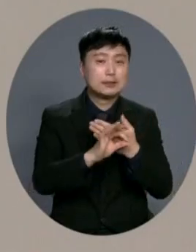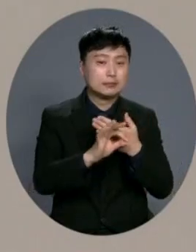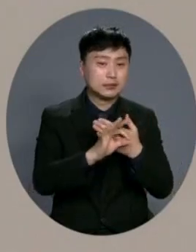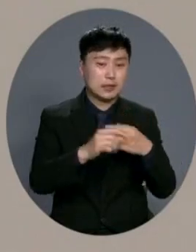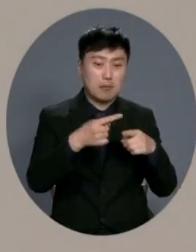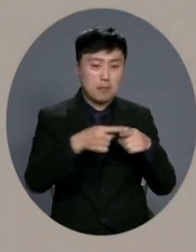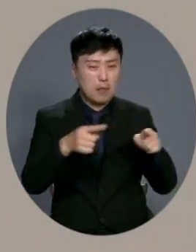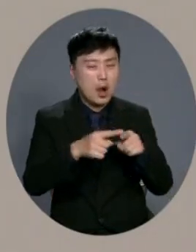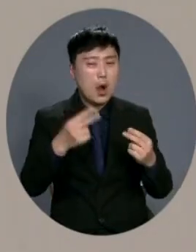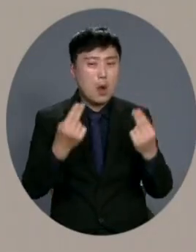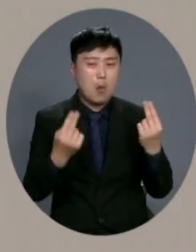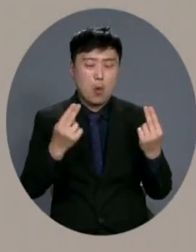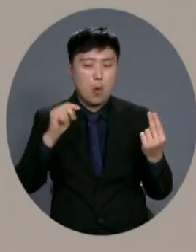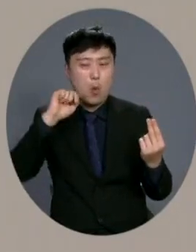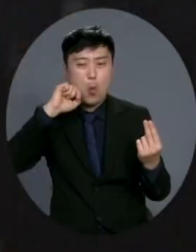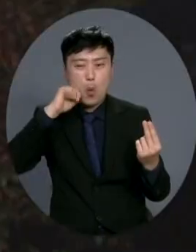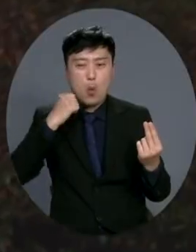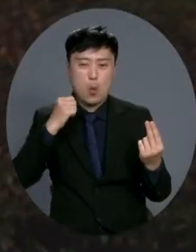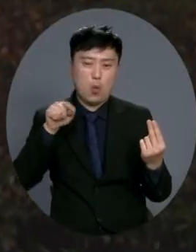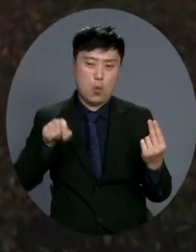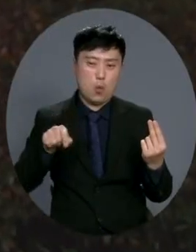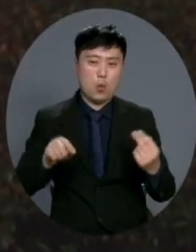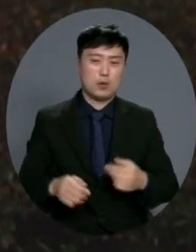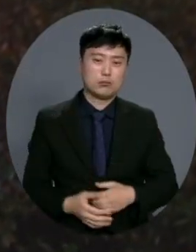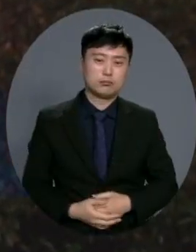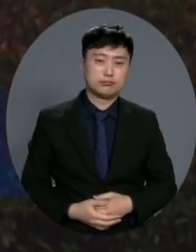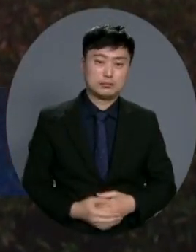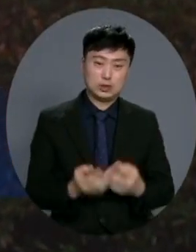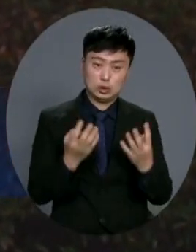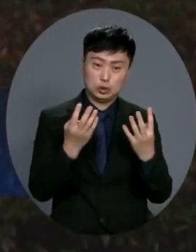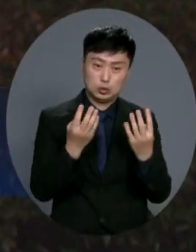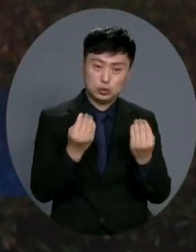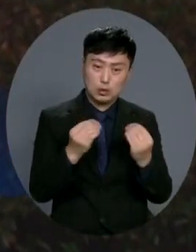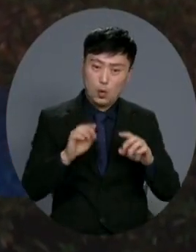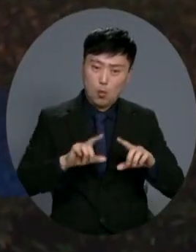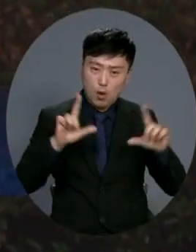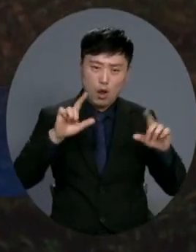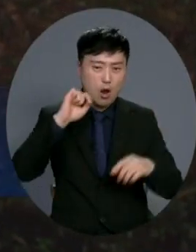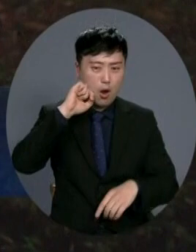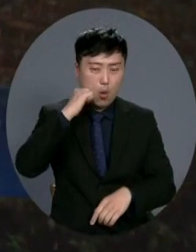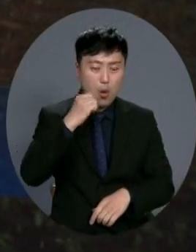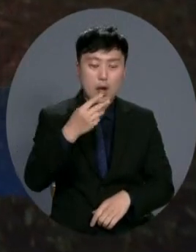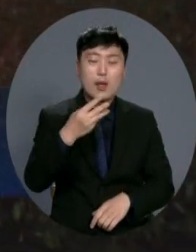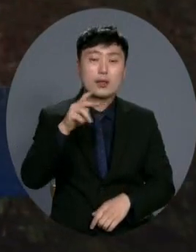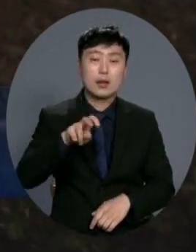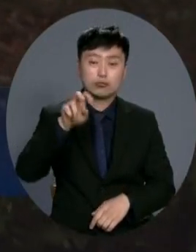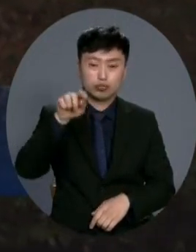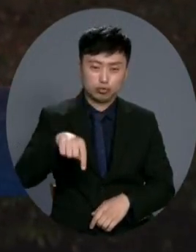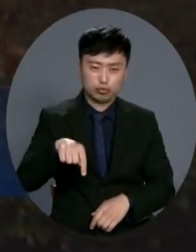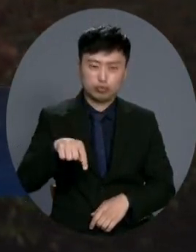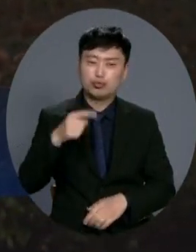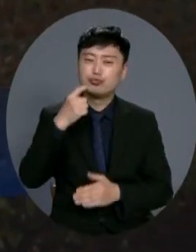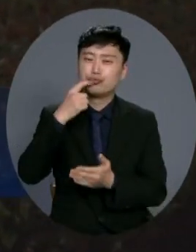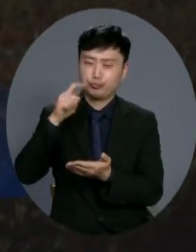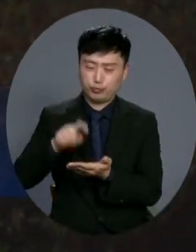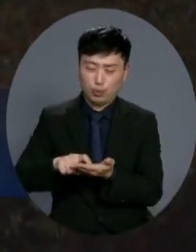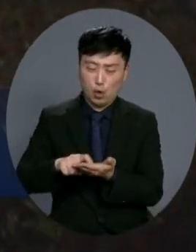어렵게 출제되었다는 반응입니다. 수학 같은 경우 이번 연도가 더 어려웠던 것 같아요. 탐구는 확실히 이번 연도가 더